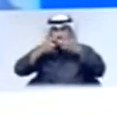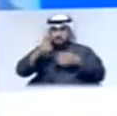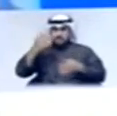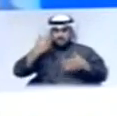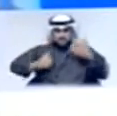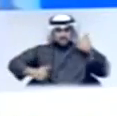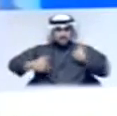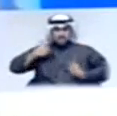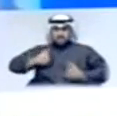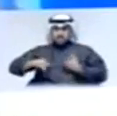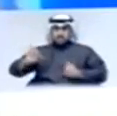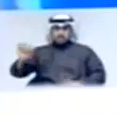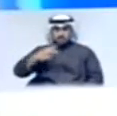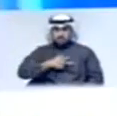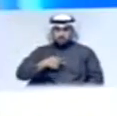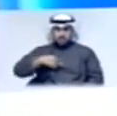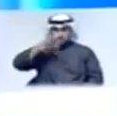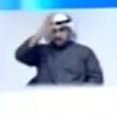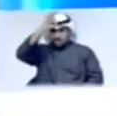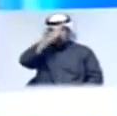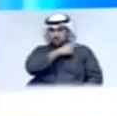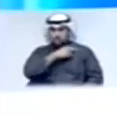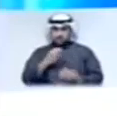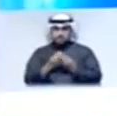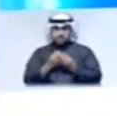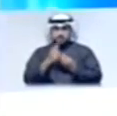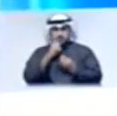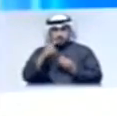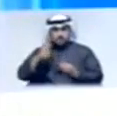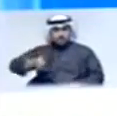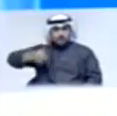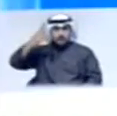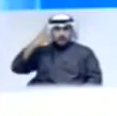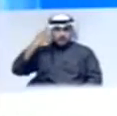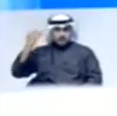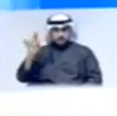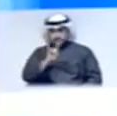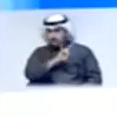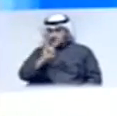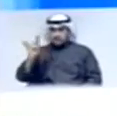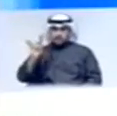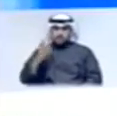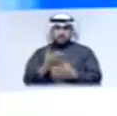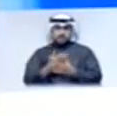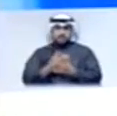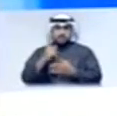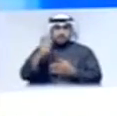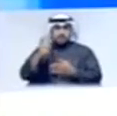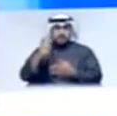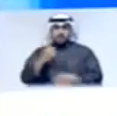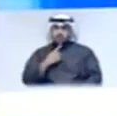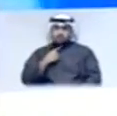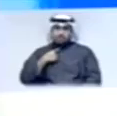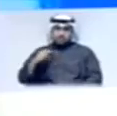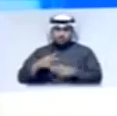أن الشهيد سيظل رمزا من رموز الوفاء والإخلال والتفاني من أجل أمن الوطن وأمان المواطنين ومثالا يحتذى